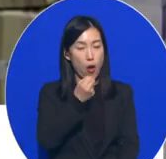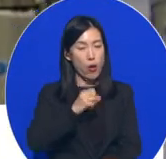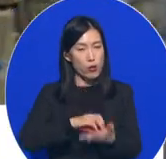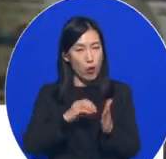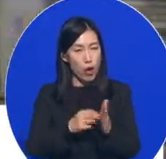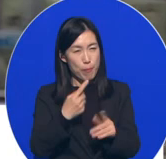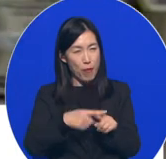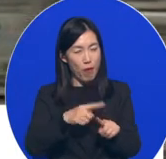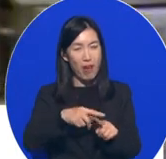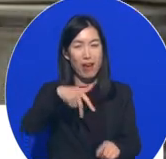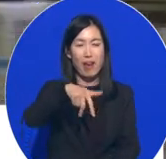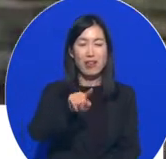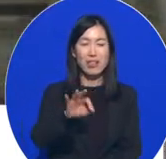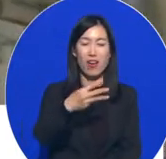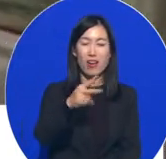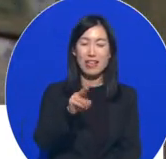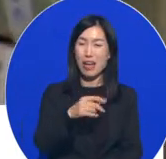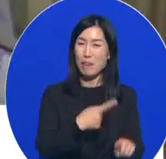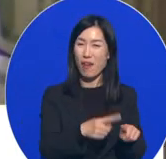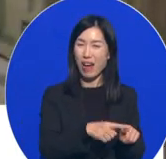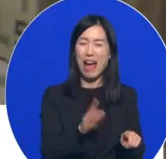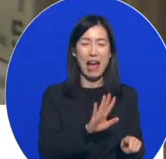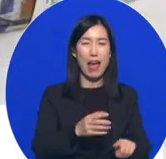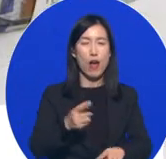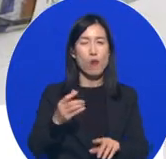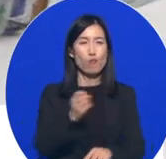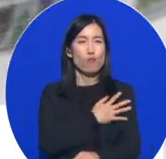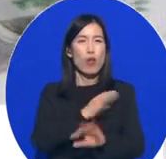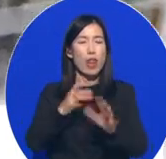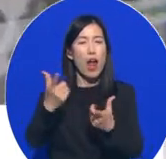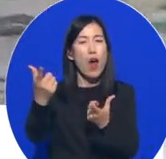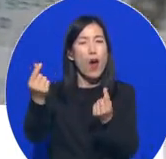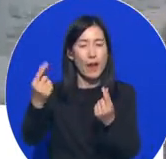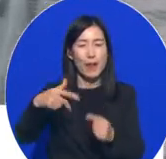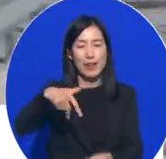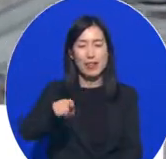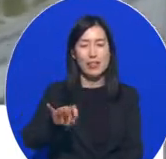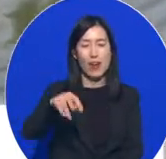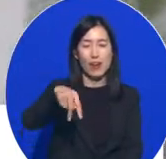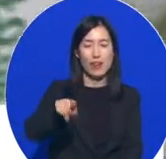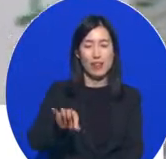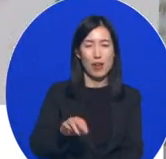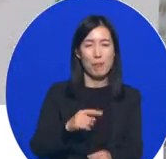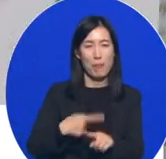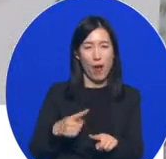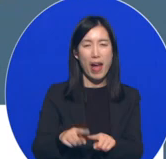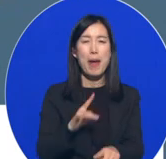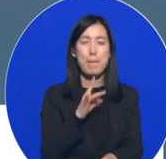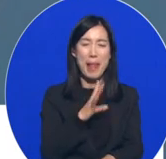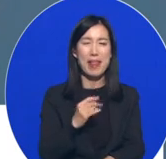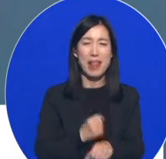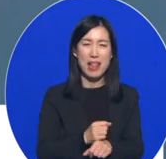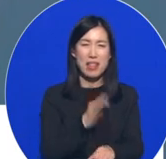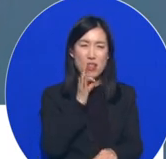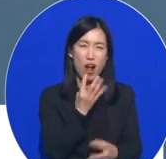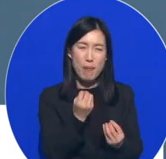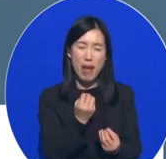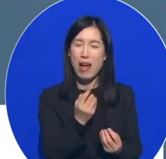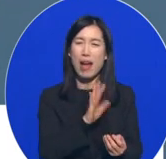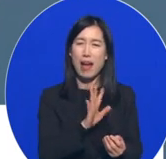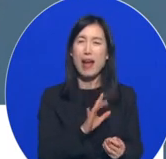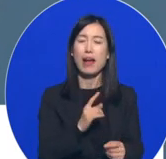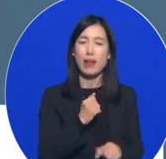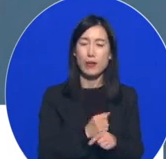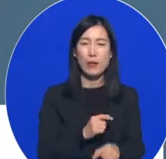정량 평가를 제외하고 다른 선진국처럼 정성 평가만 실시하겠다고 밝혔습니다 아울러 스트레스